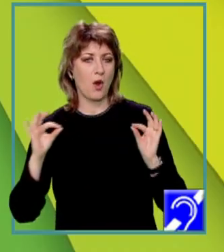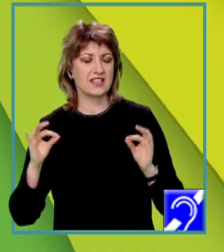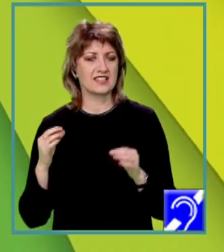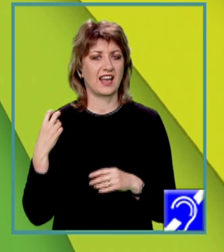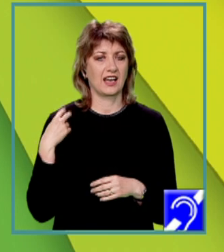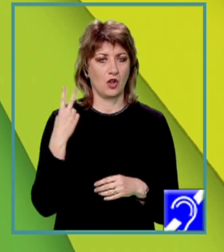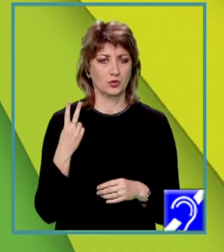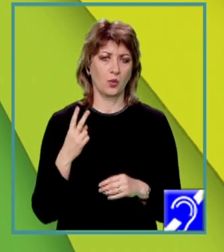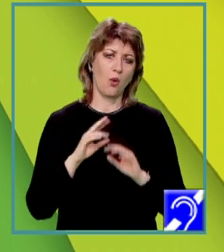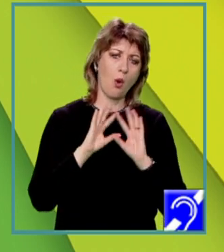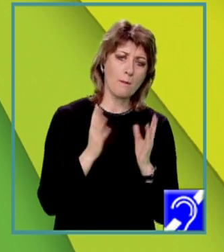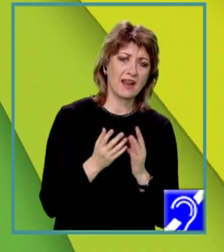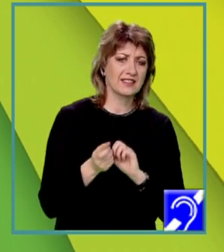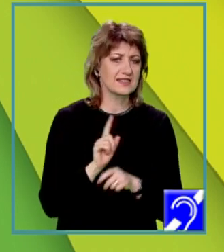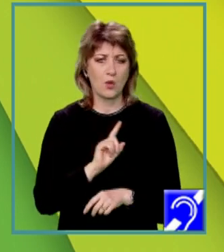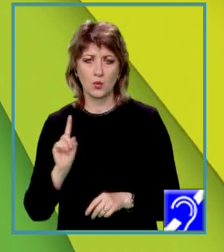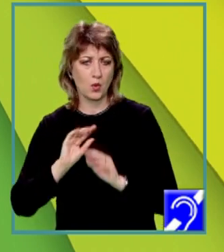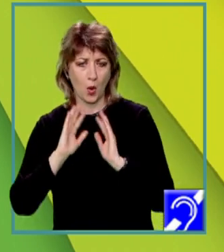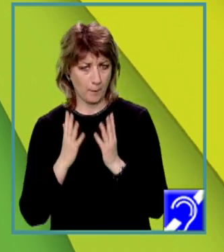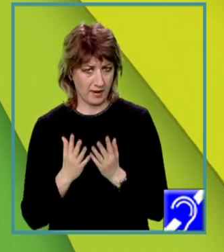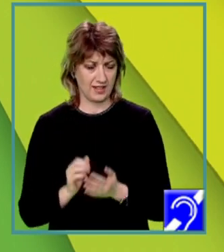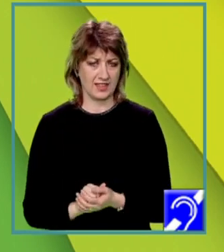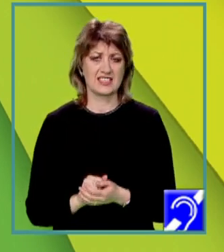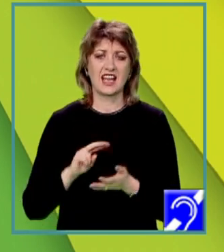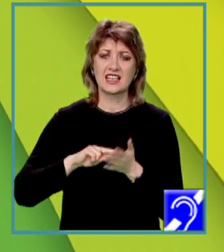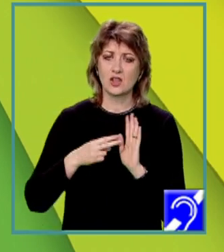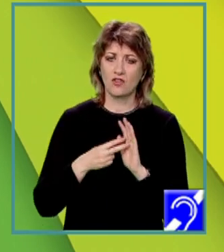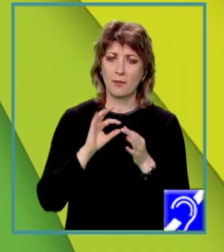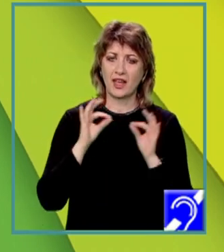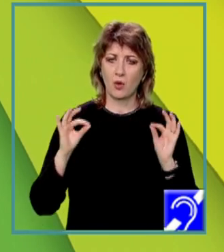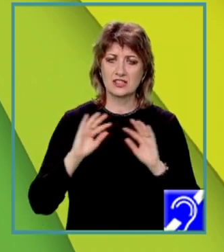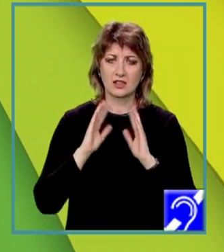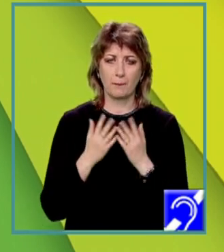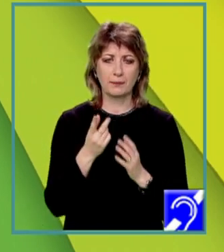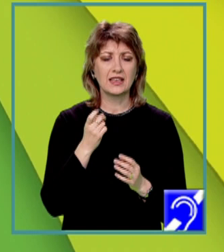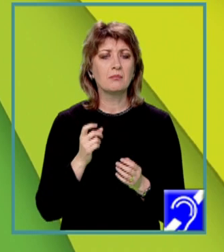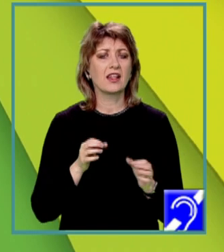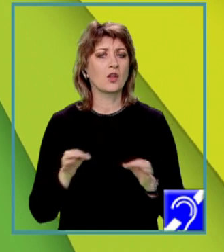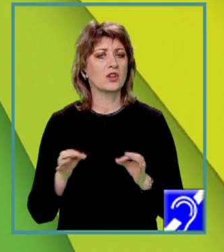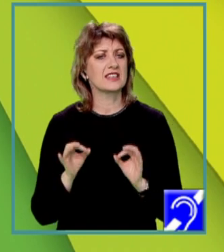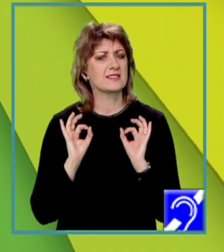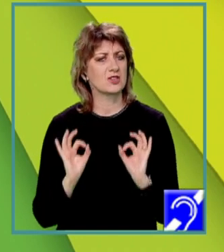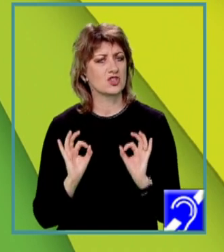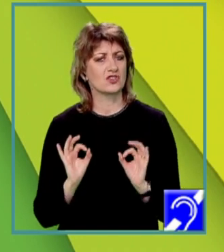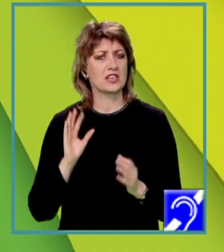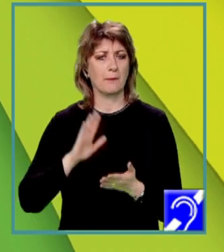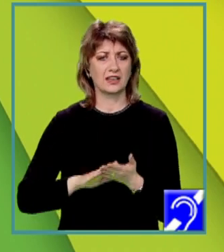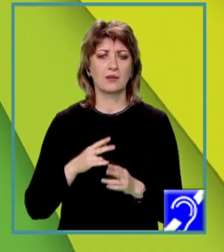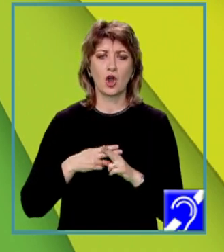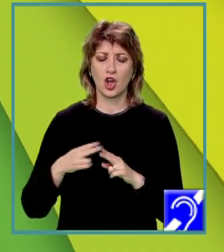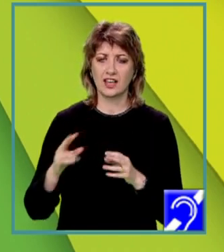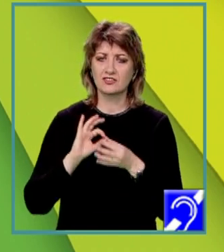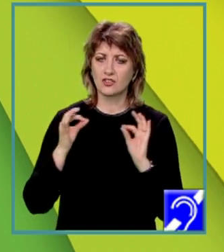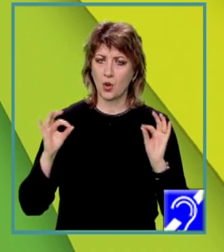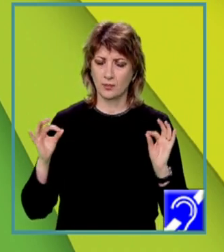completă sau incompletă să rezolvăm ecuații incomplete prin metode specifice să aplicăm corect formula